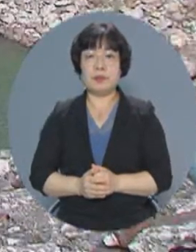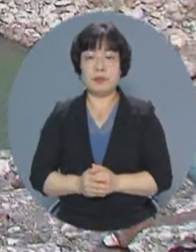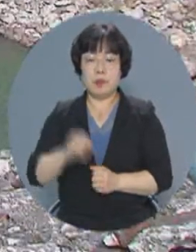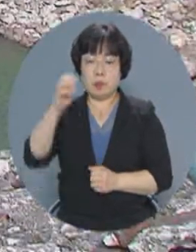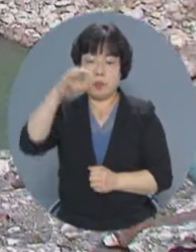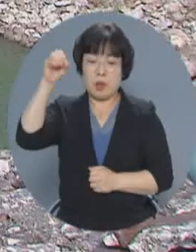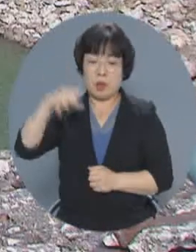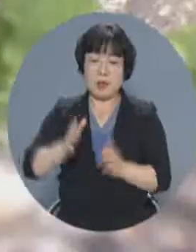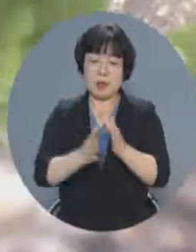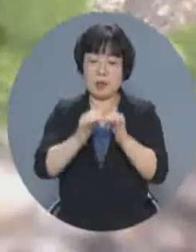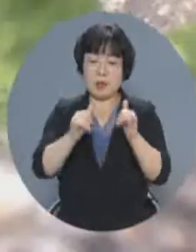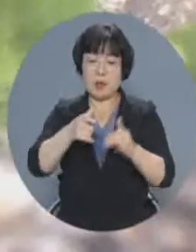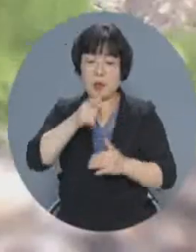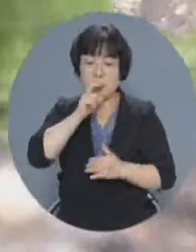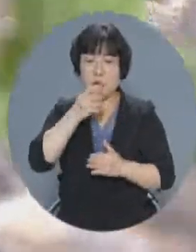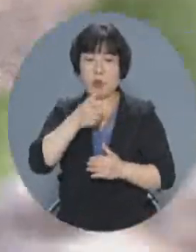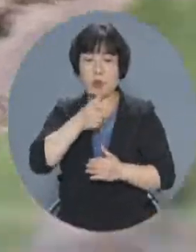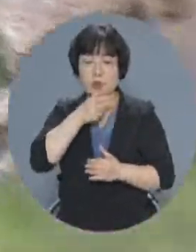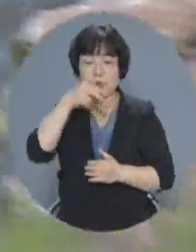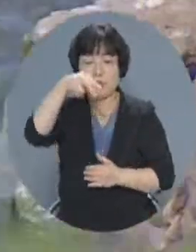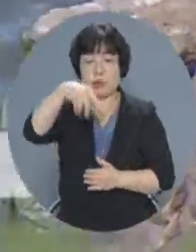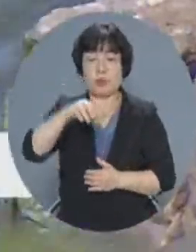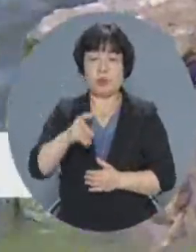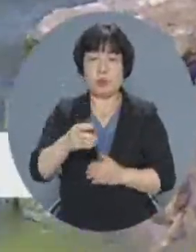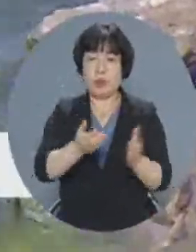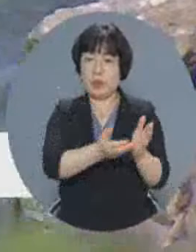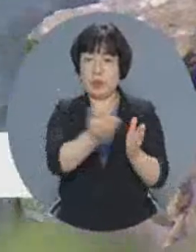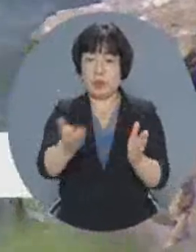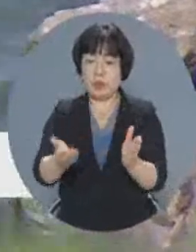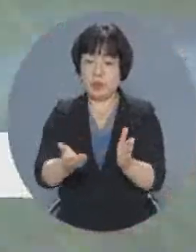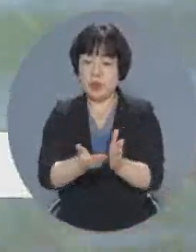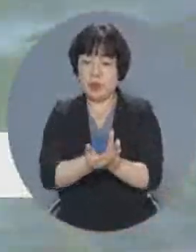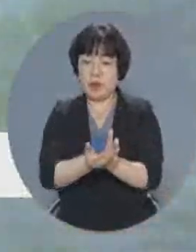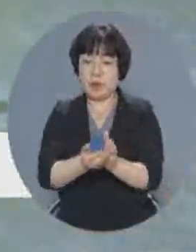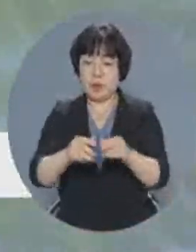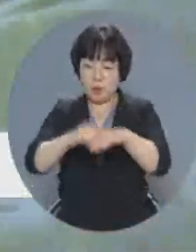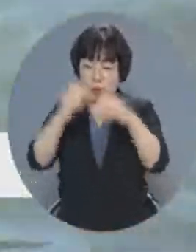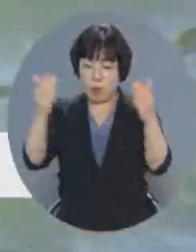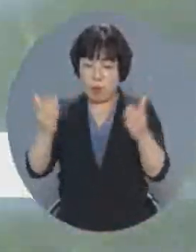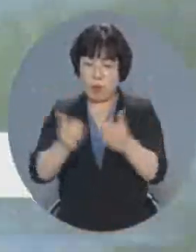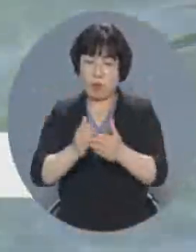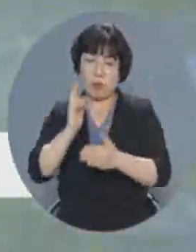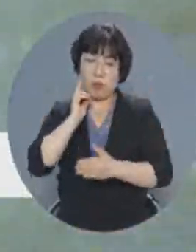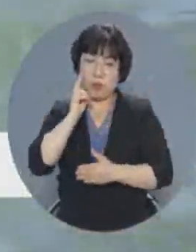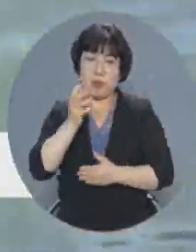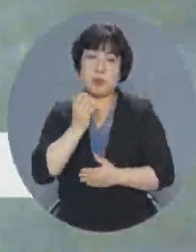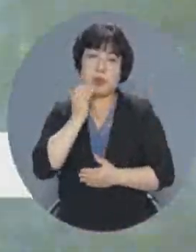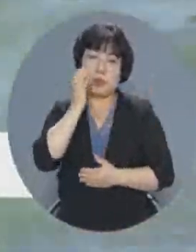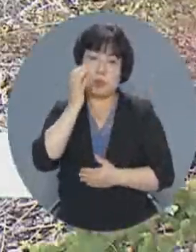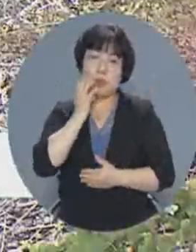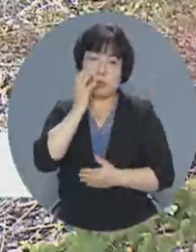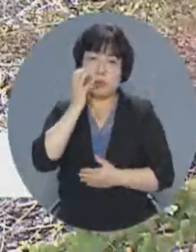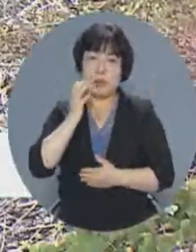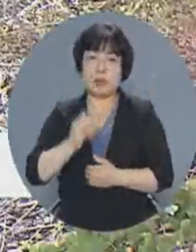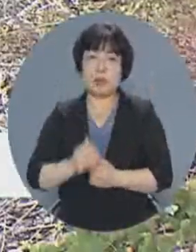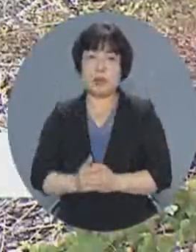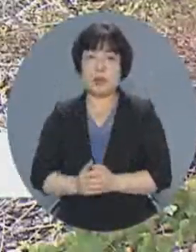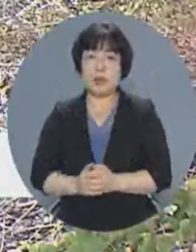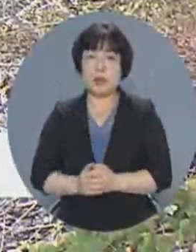광양 시민들의 식수원인 광양 수어댐입니다. 댐 수역은 전체적으로 짙은 녹색 빛깔을 띄고 있습니다.